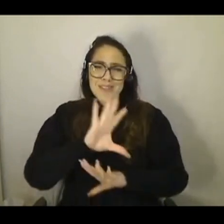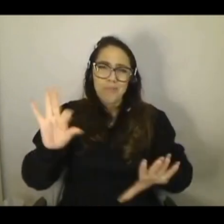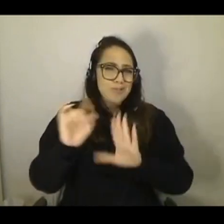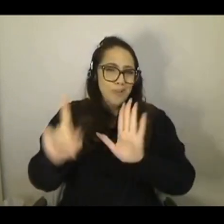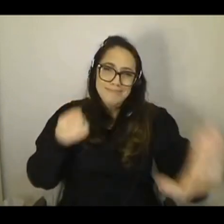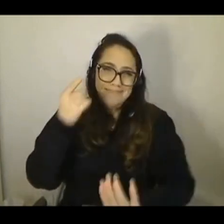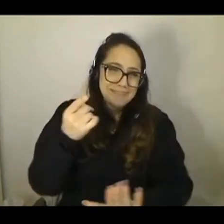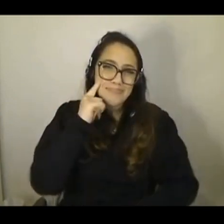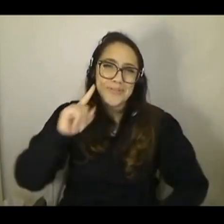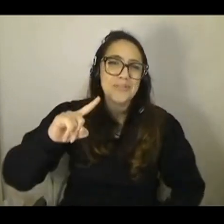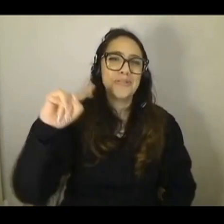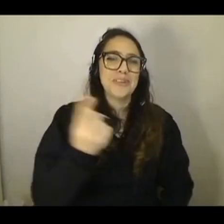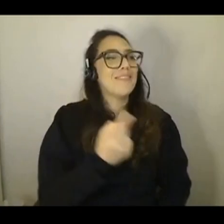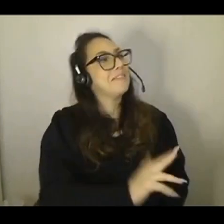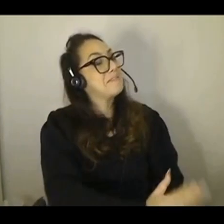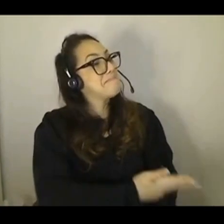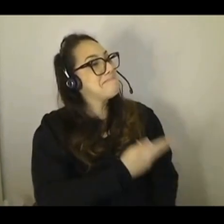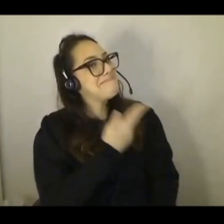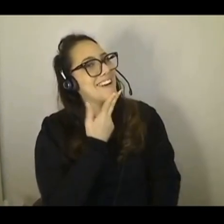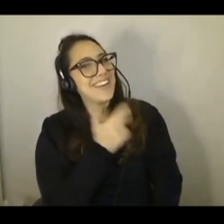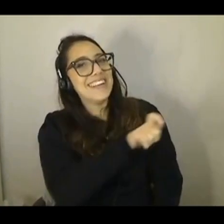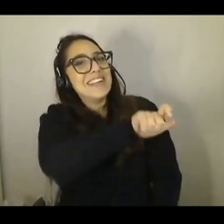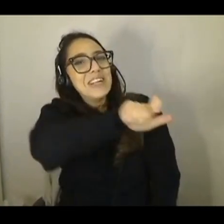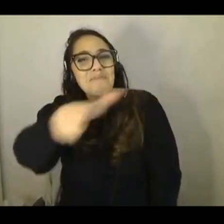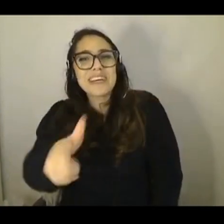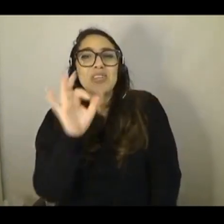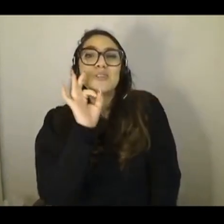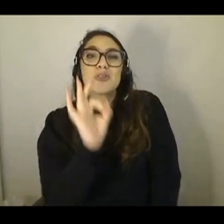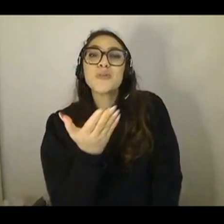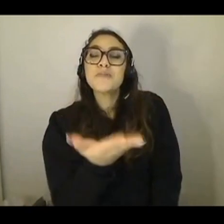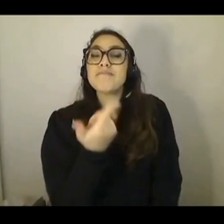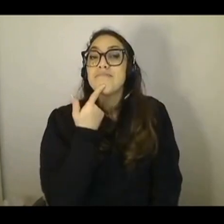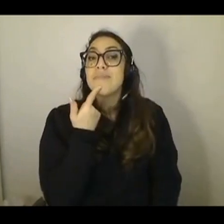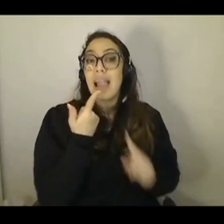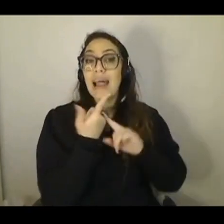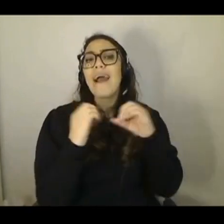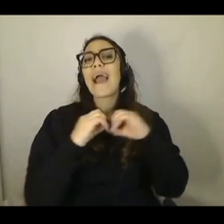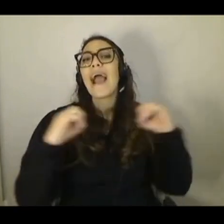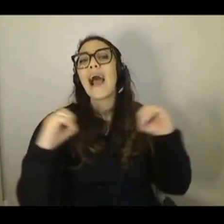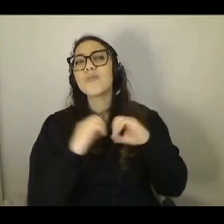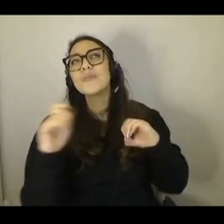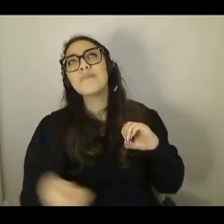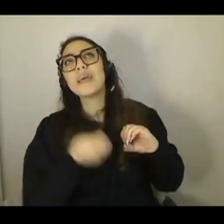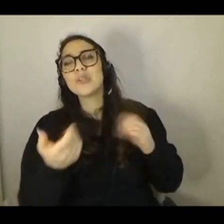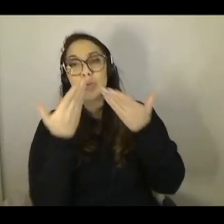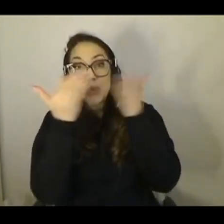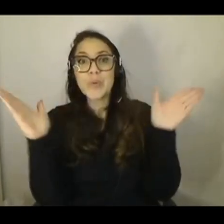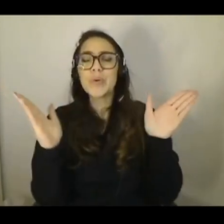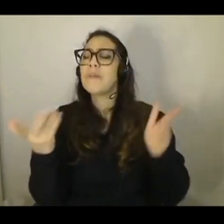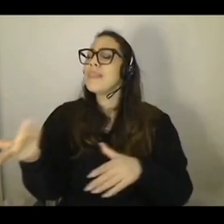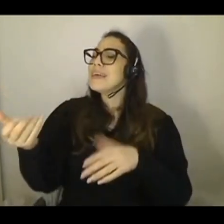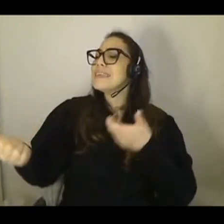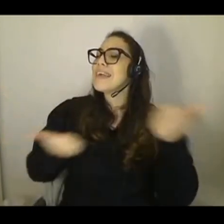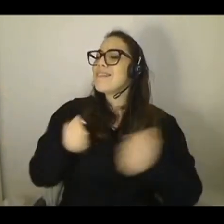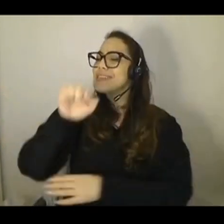Ouais. Voilà, c'est parfait. J'enchaîne avec toujours ce système de gratuité, parce que c'est important d'ouvrir évidemment à tout le monde. Est-ce que le service Saphir, dont on a